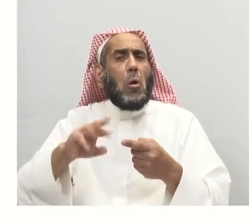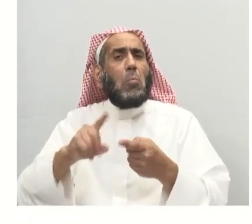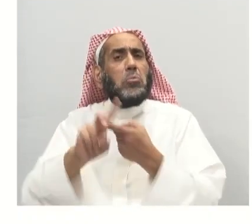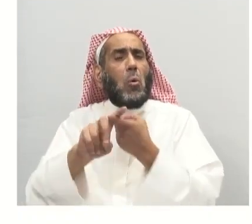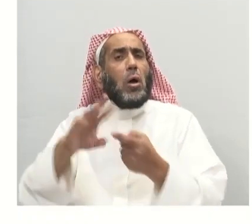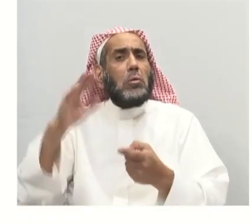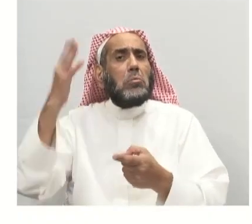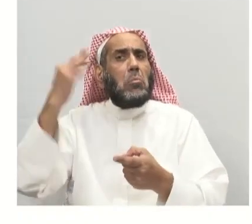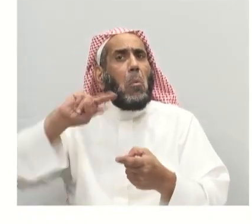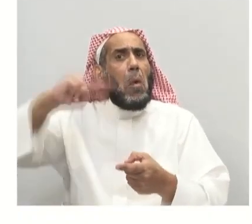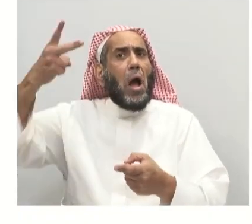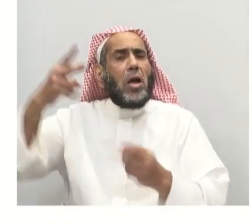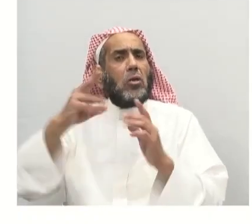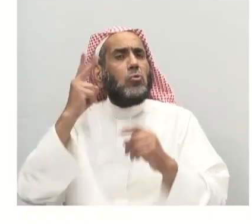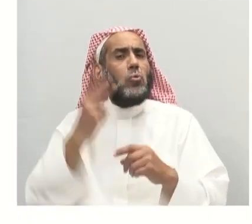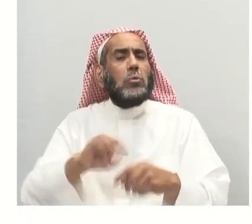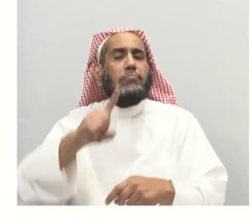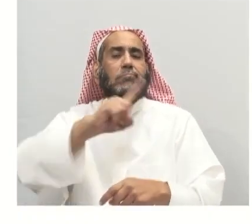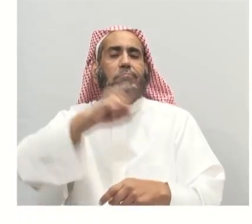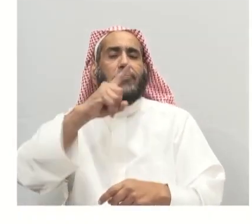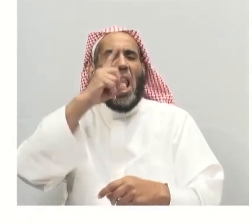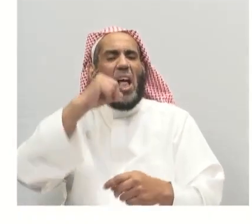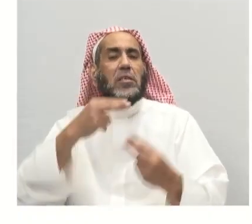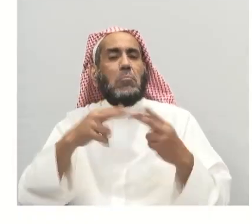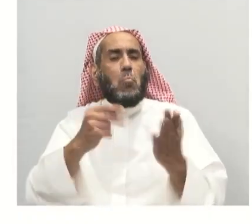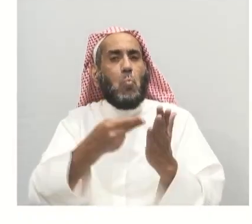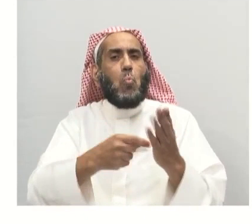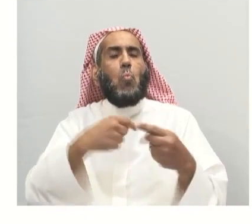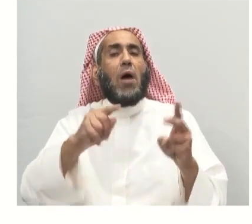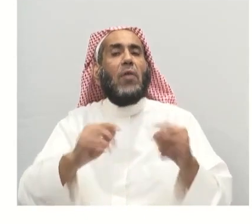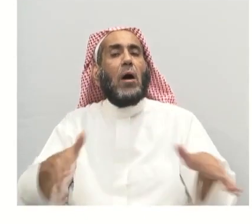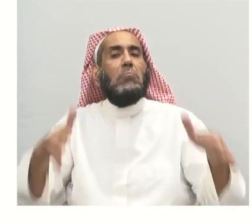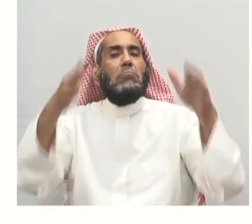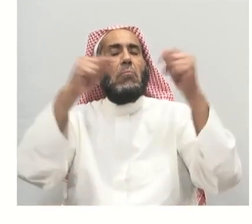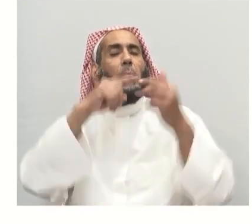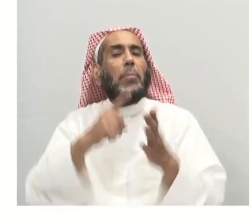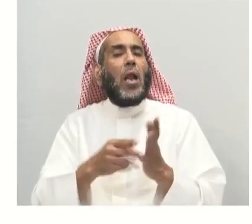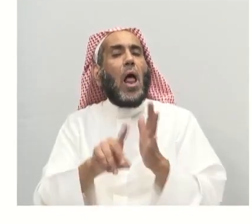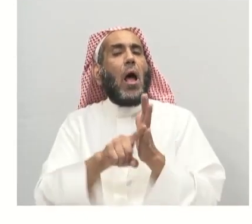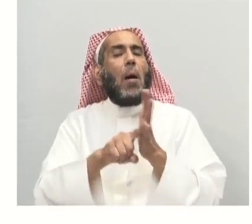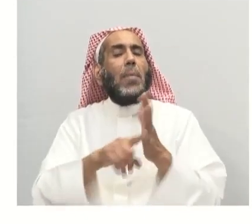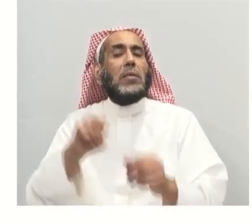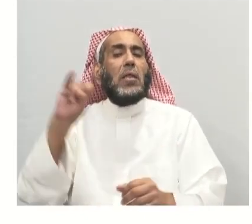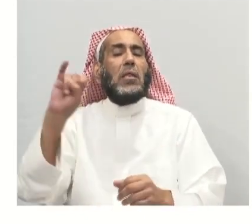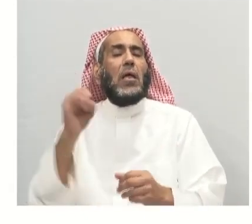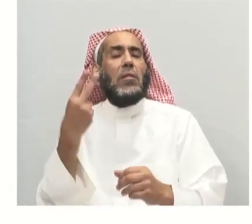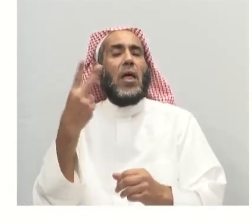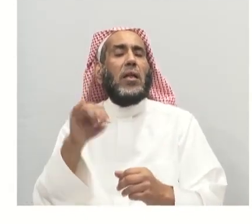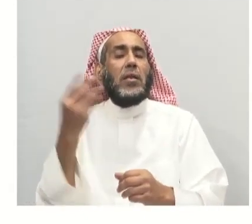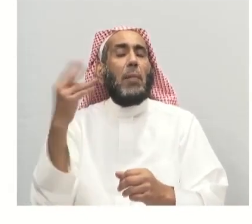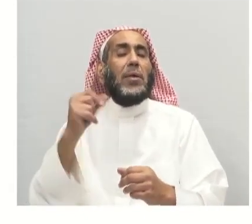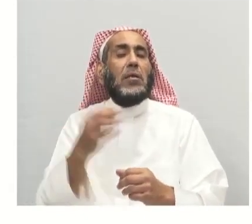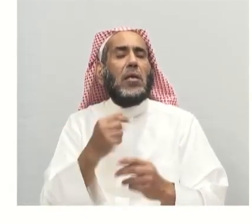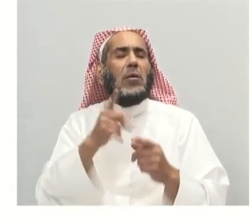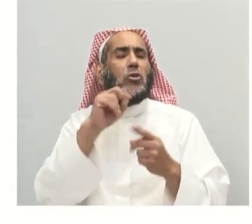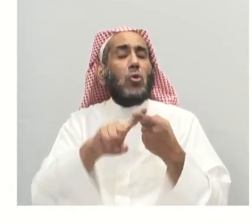دون اخذ الاذن المسبق من السلطات السعوديه المختصه وذلك بناء على ماده الماده الثانيه من لائحه زواج السعودي